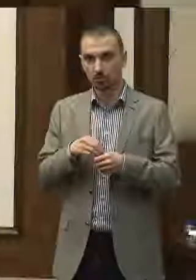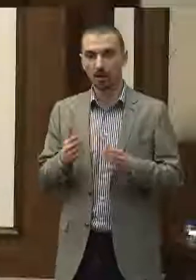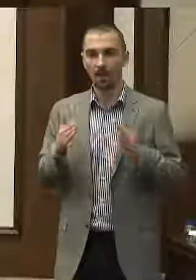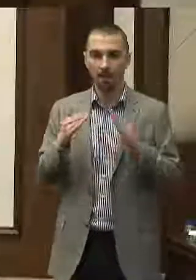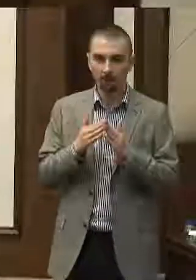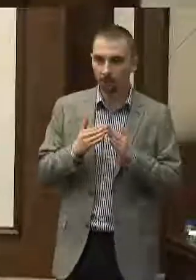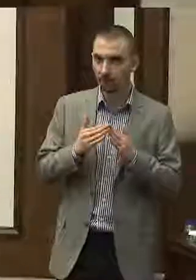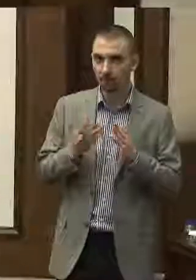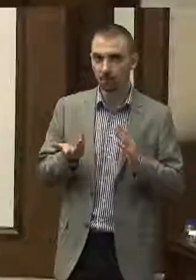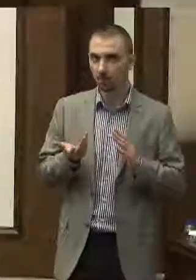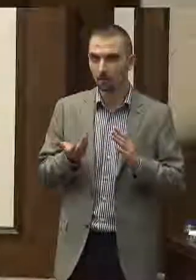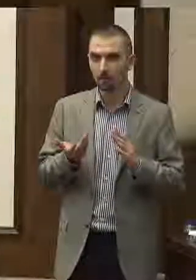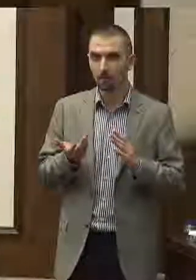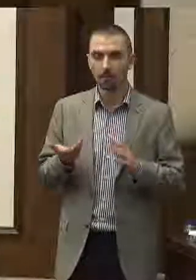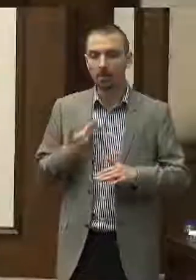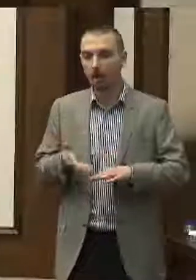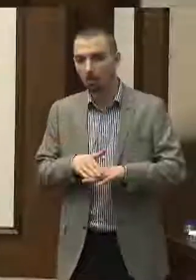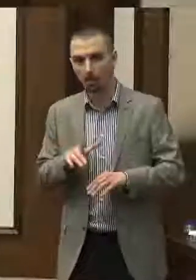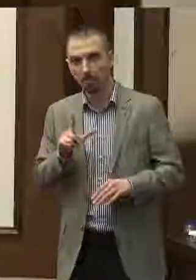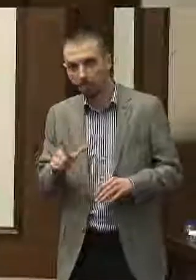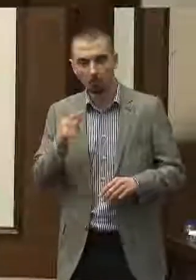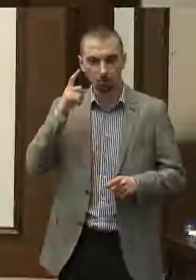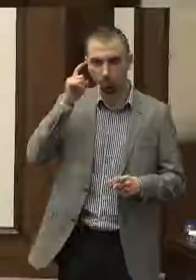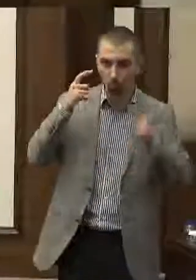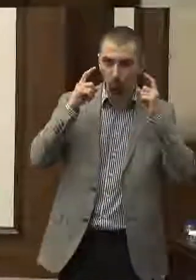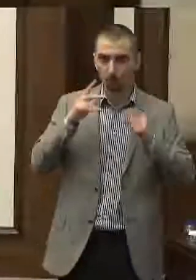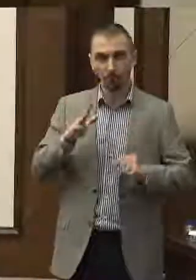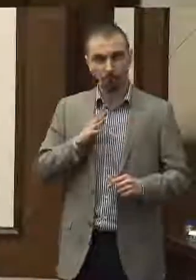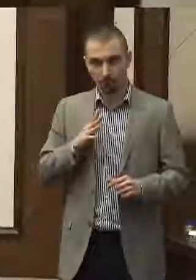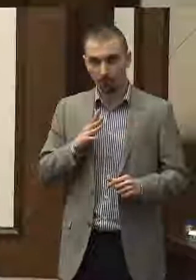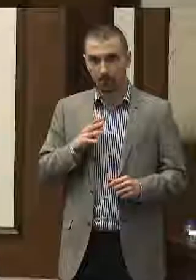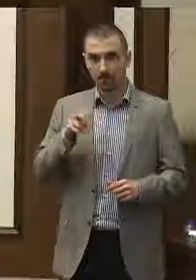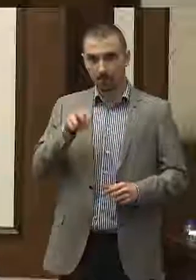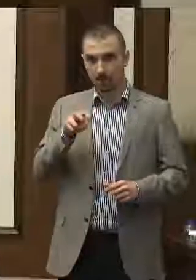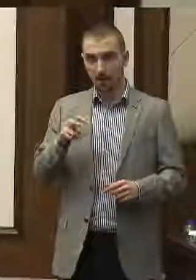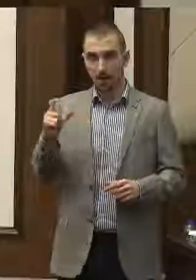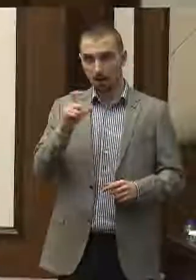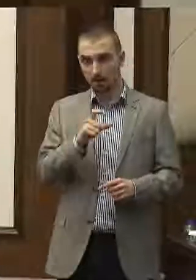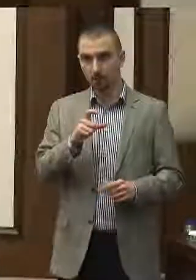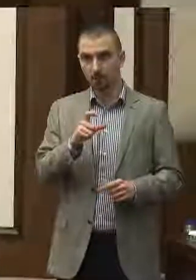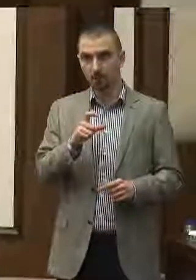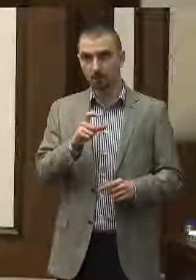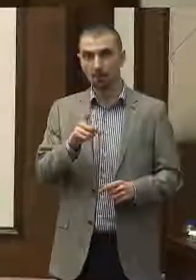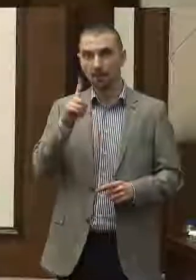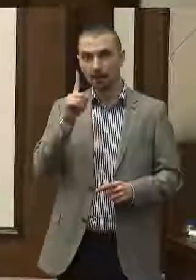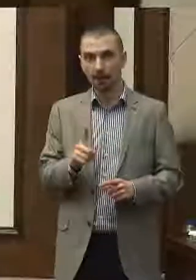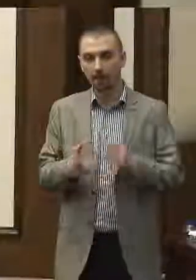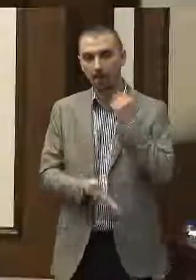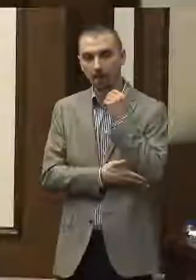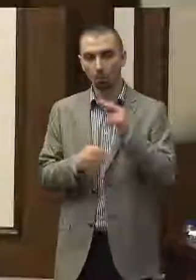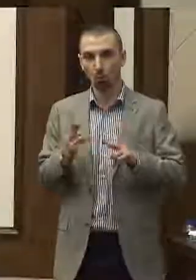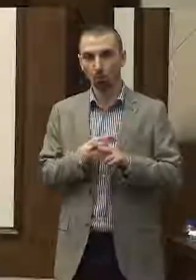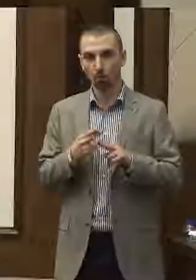evde acaba ne olduğunda ne yapacağım dediğinde 8 aylık bir ilk yardım kursu